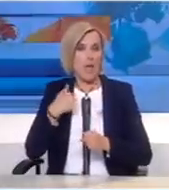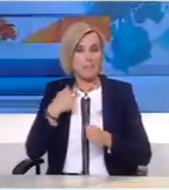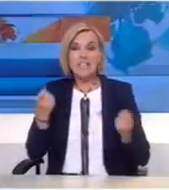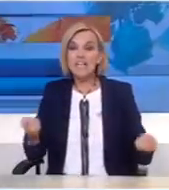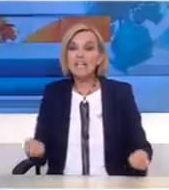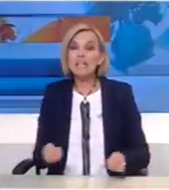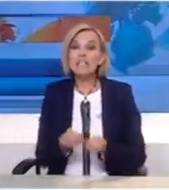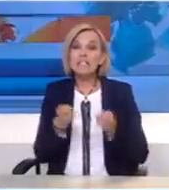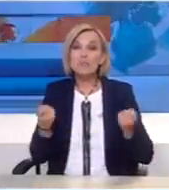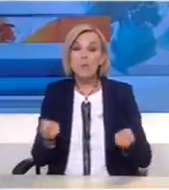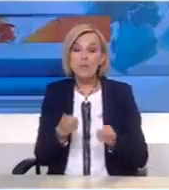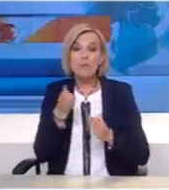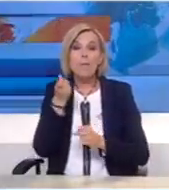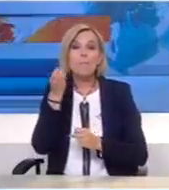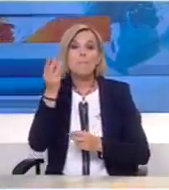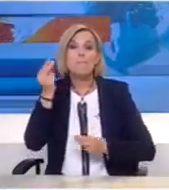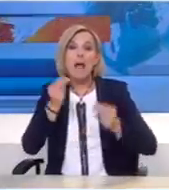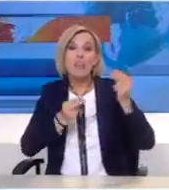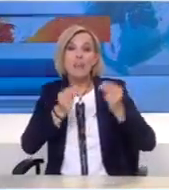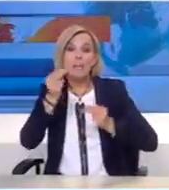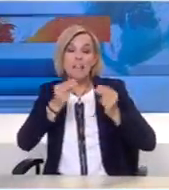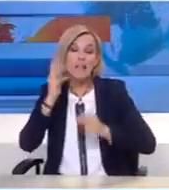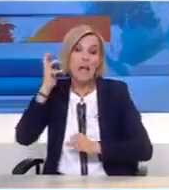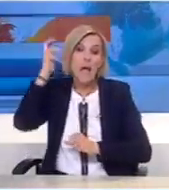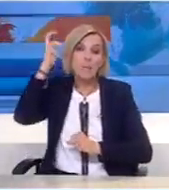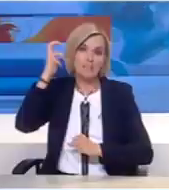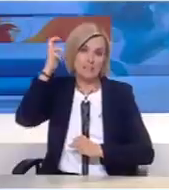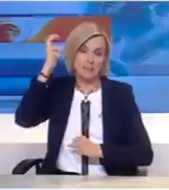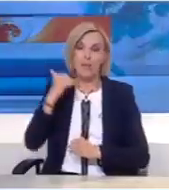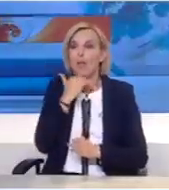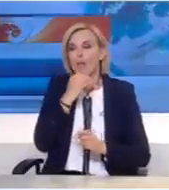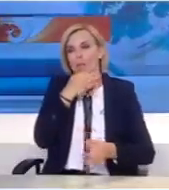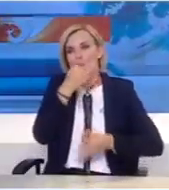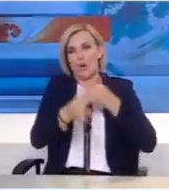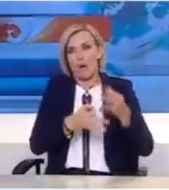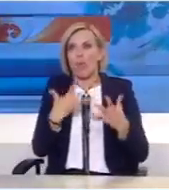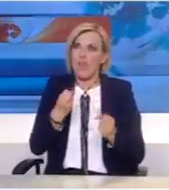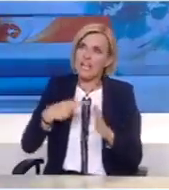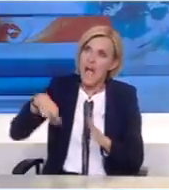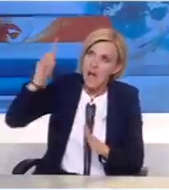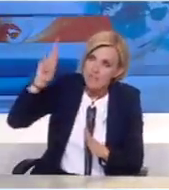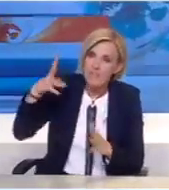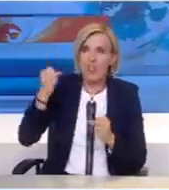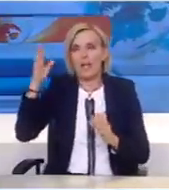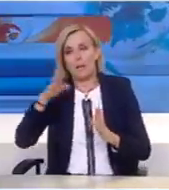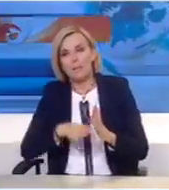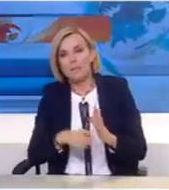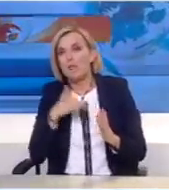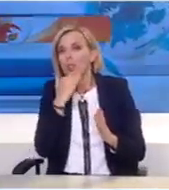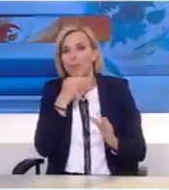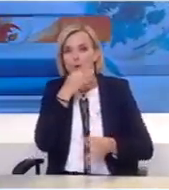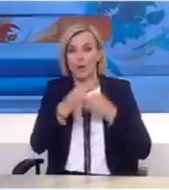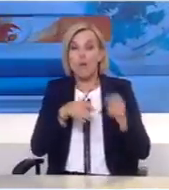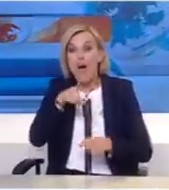επιστήμη για να κάνουμε ακριβείς προβλέψεις του πώς θα κινηθεί ο ιός. Δεν μπορώ να σας πω αν θα υπάρξει αύξηση ή όχι, αλλά αυτό είναι το σενάριο